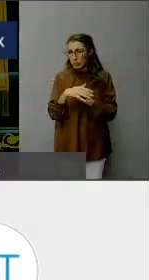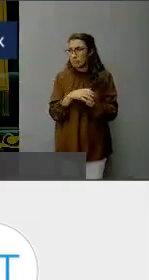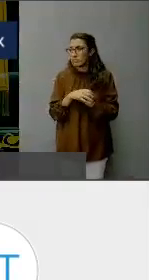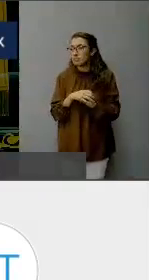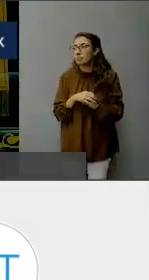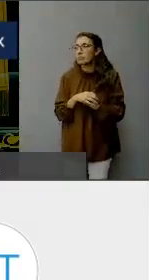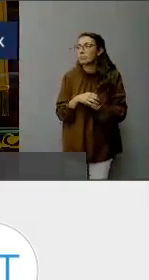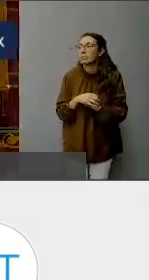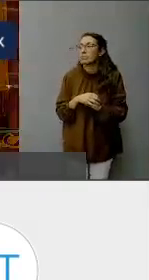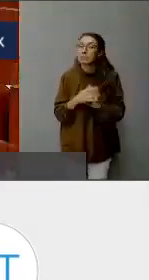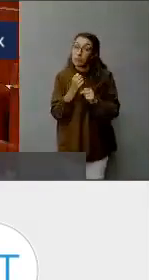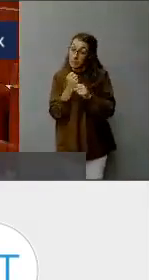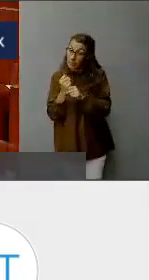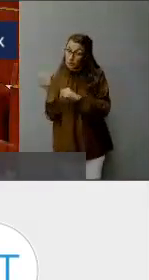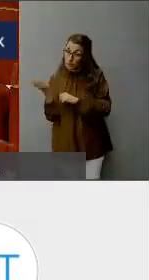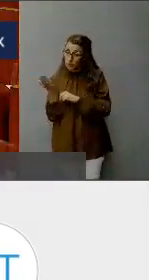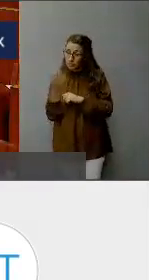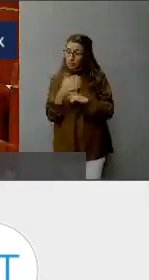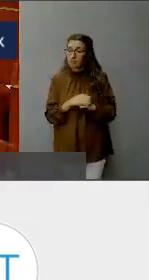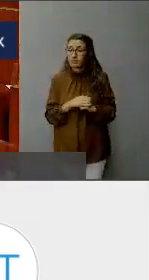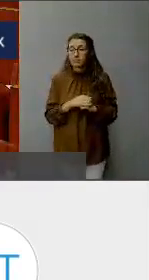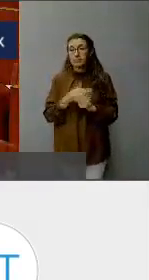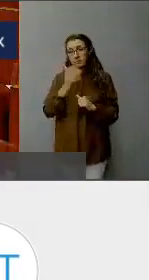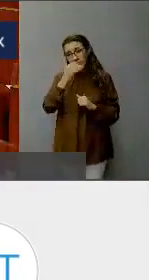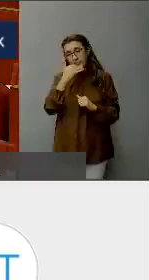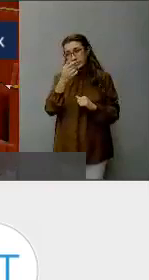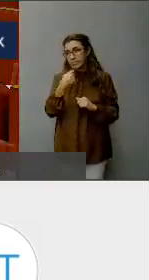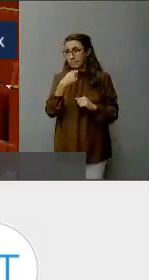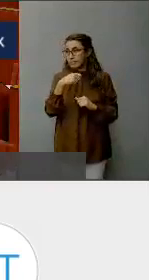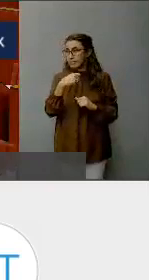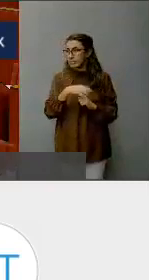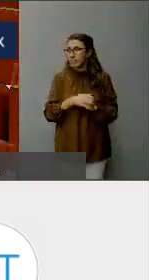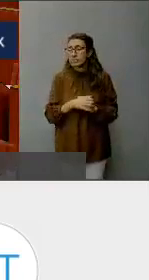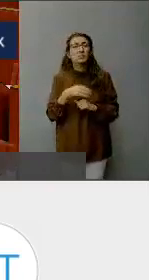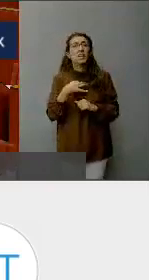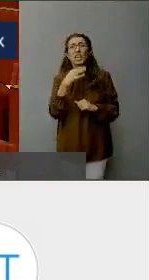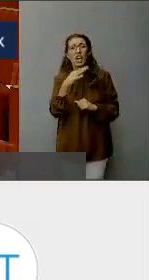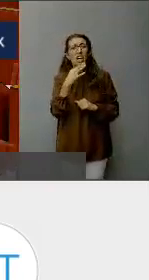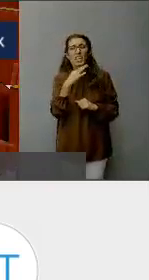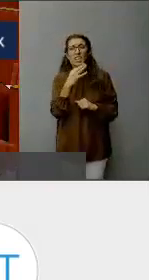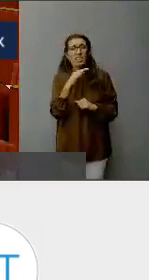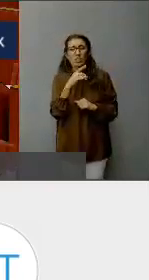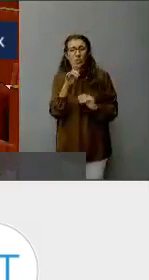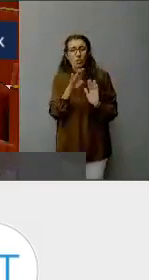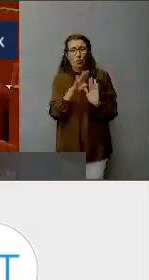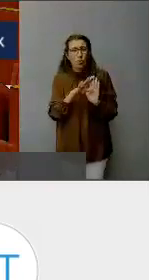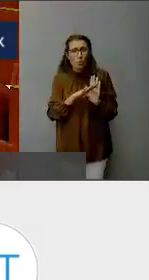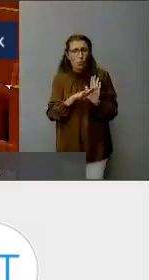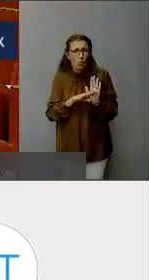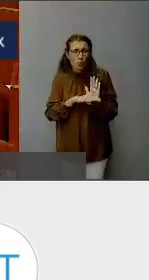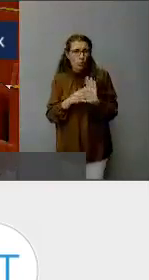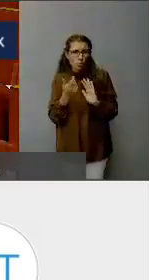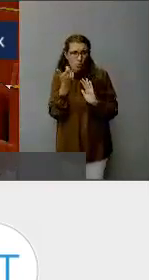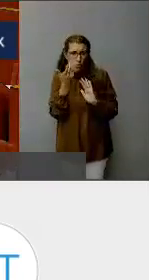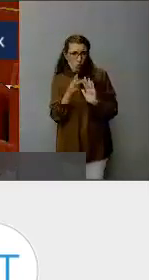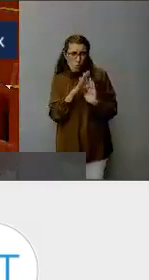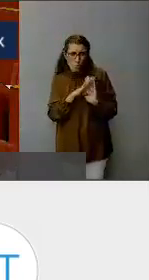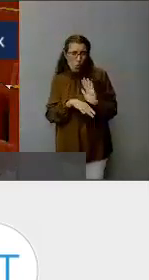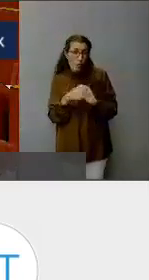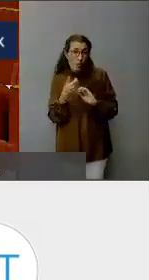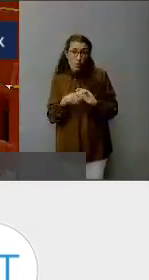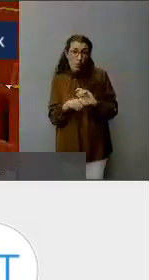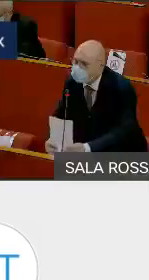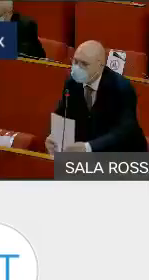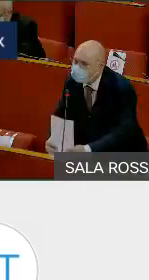prego e grazie presidente io non li lustro nella numerica perché ho cercato di